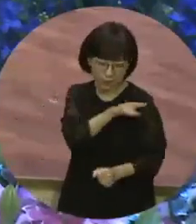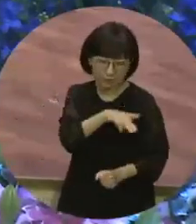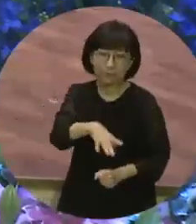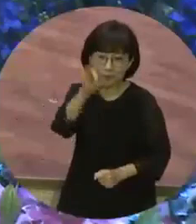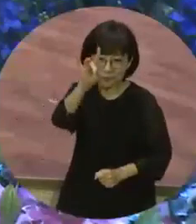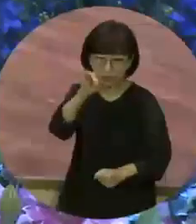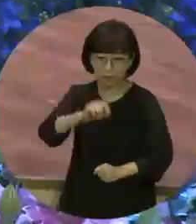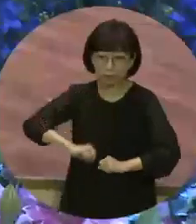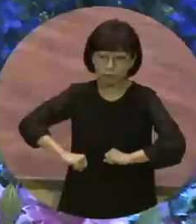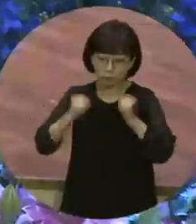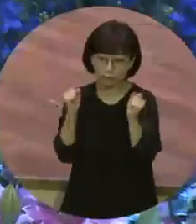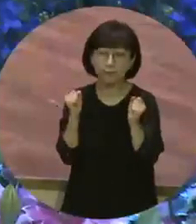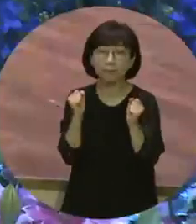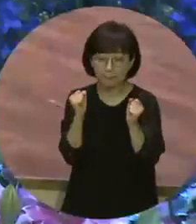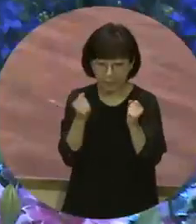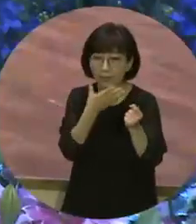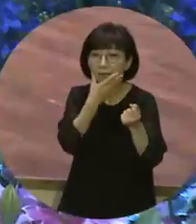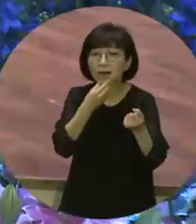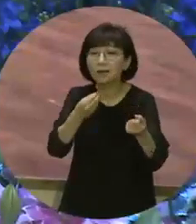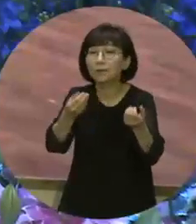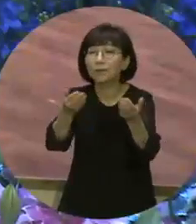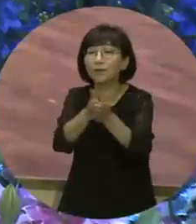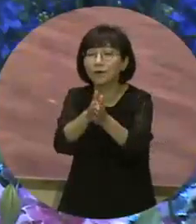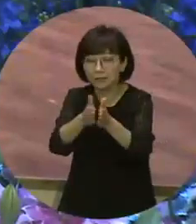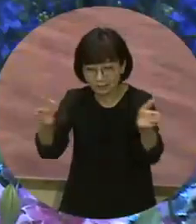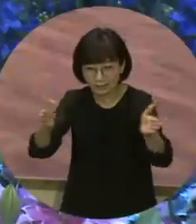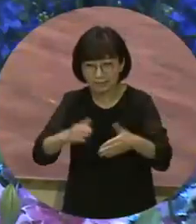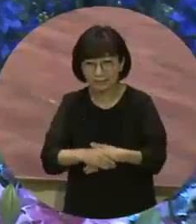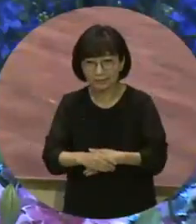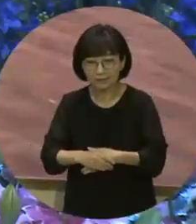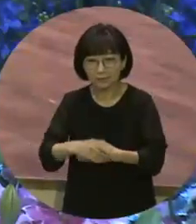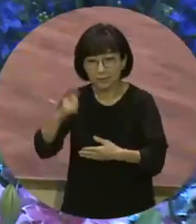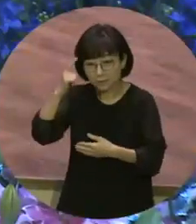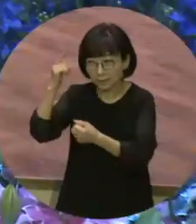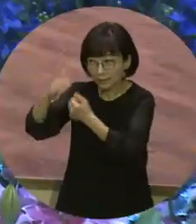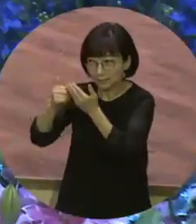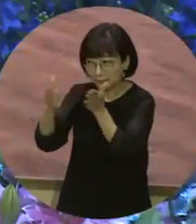행복이 오는 거예요. 왜? 하나님 친히 인도하시니까.